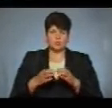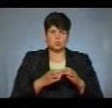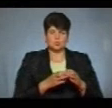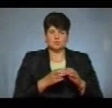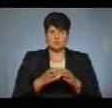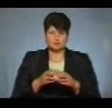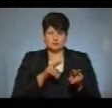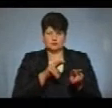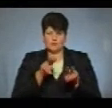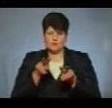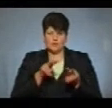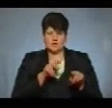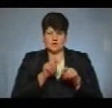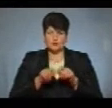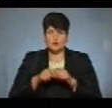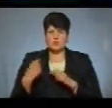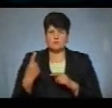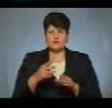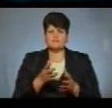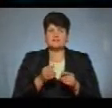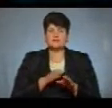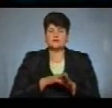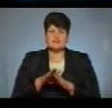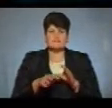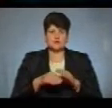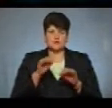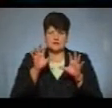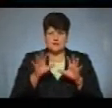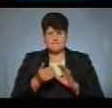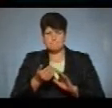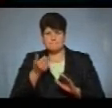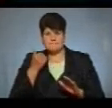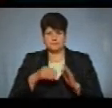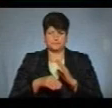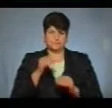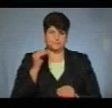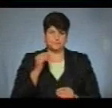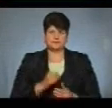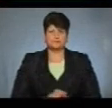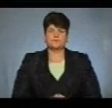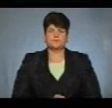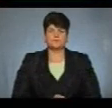коаліції моніторили в області дотримання виборчого законодавства напередодні парламентських виборів.